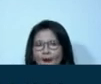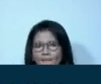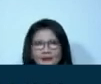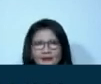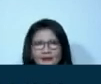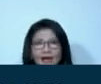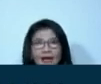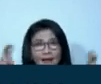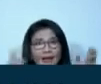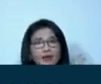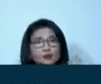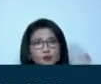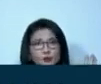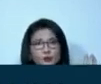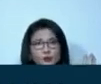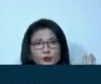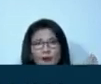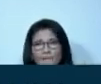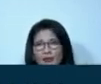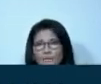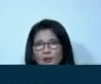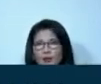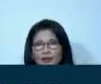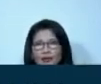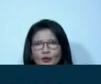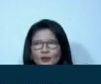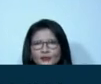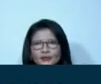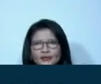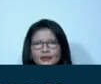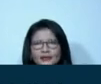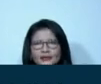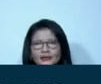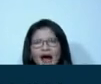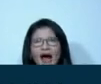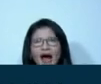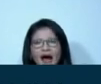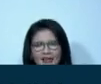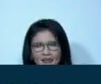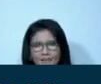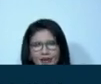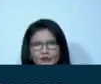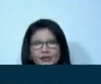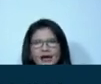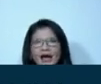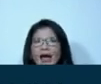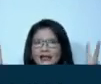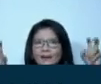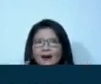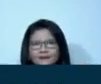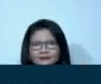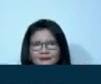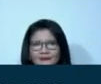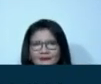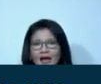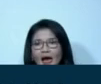Oke Baik eh saat ini eh kami eh dalam dialog bersama dengan direktur eksekutif parameter politik untuk membahas